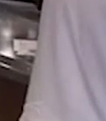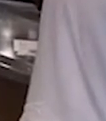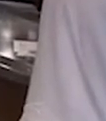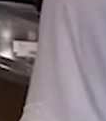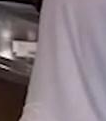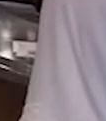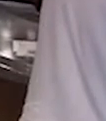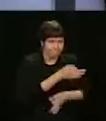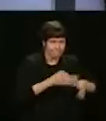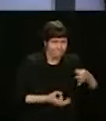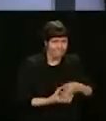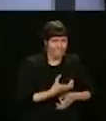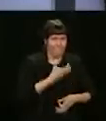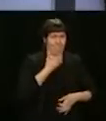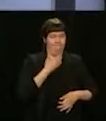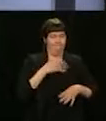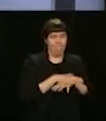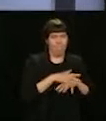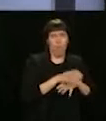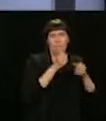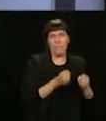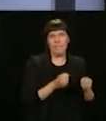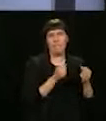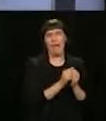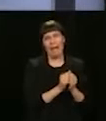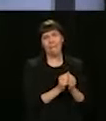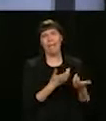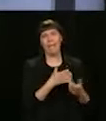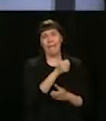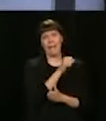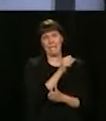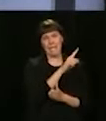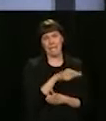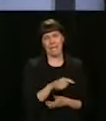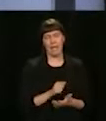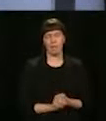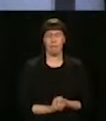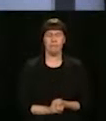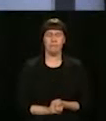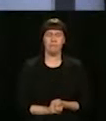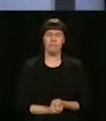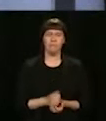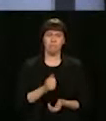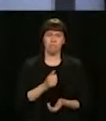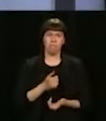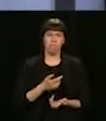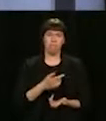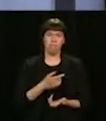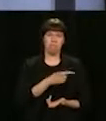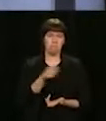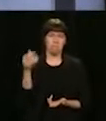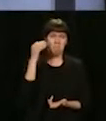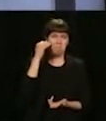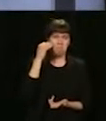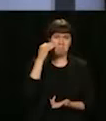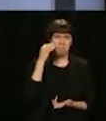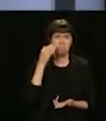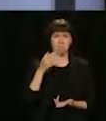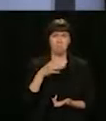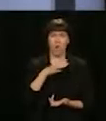自己任期结束前换人。60岁出头的阿鲁达医生担任灰省首席公共卫生官已